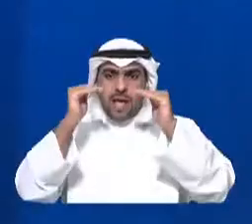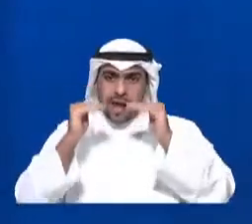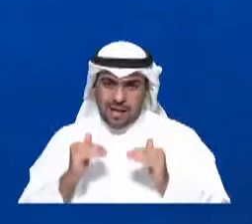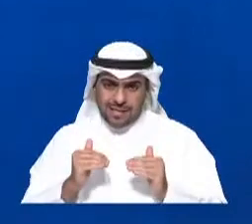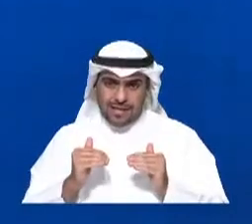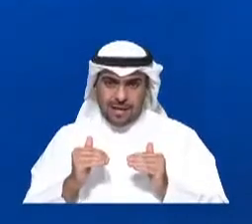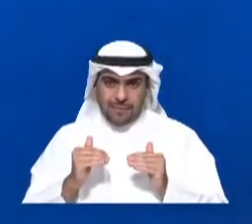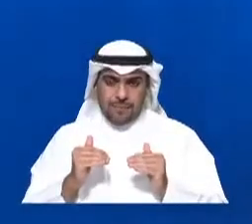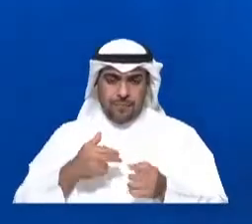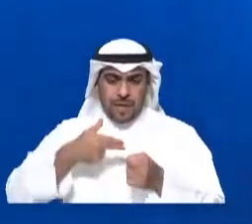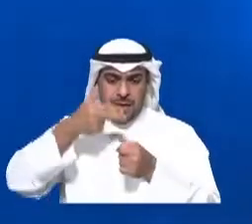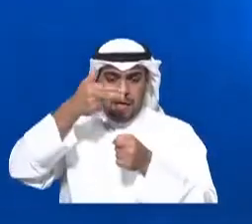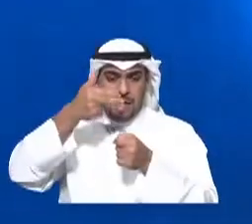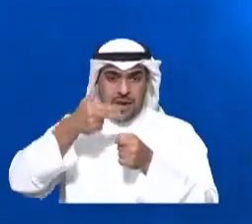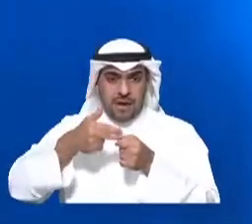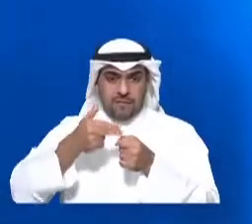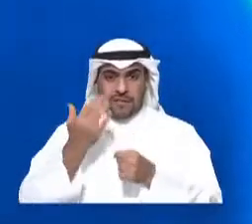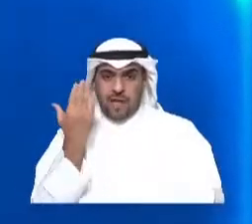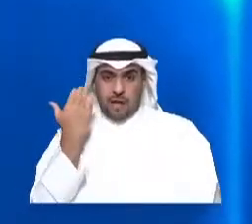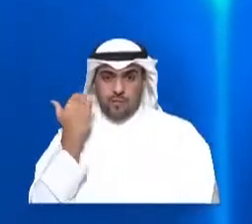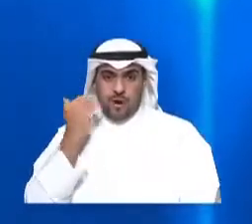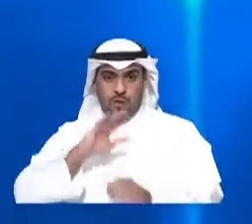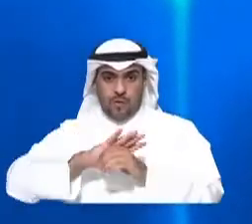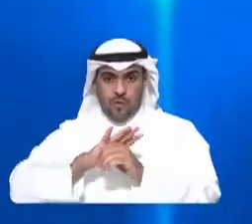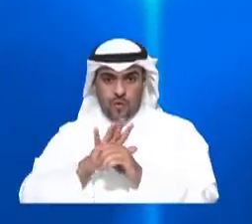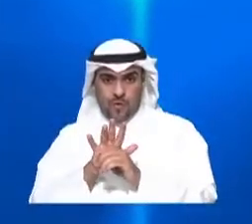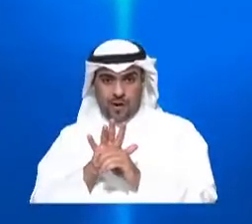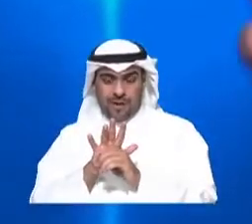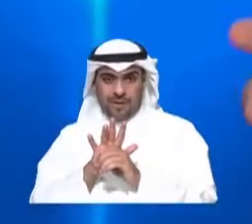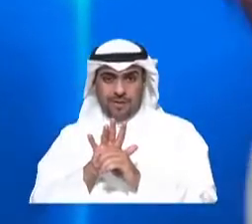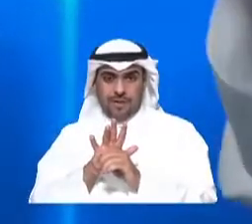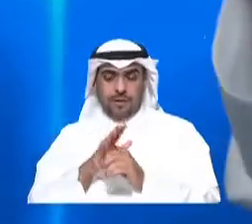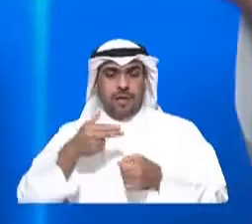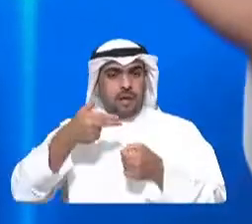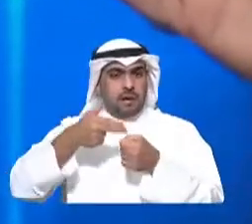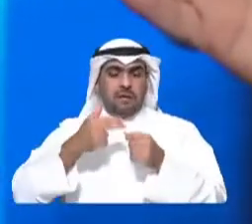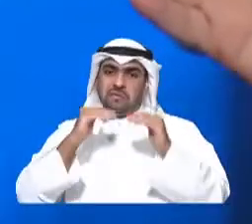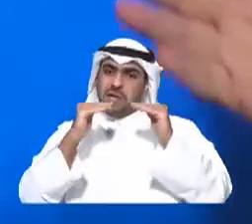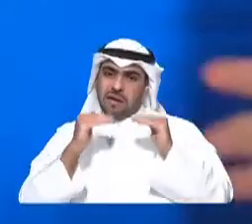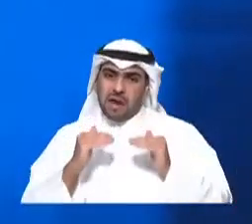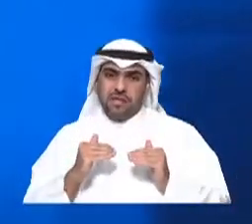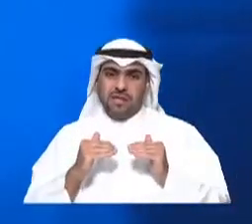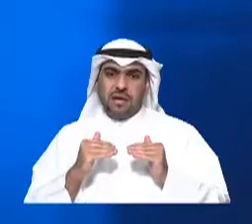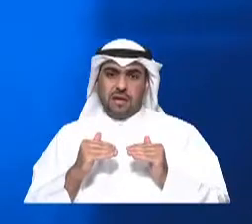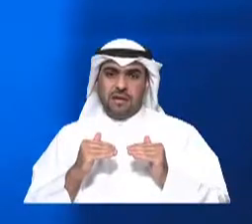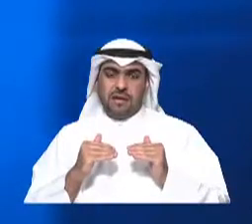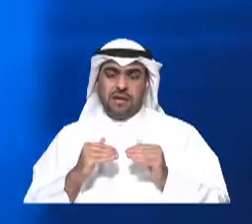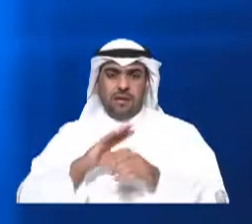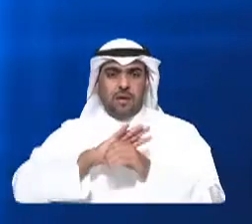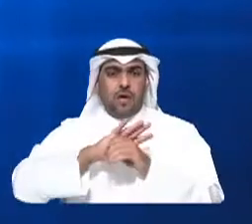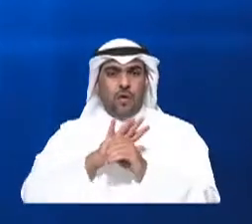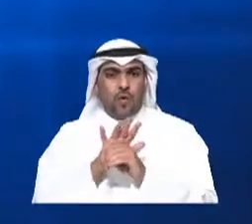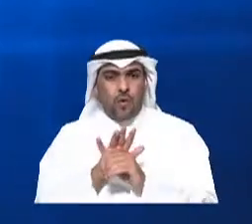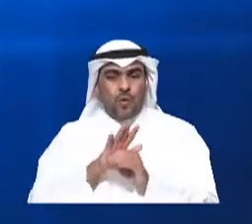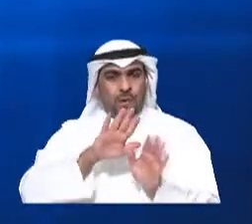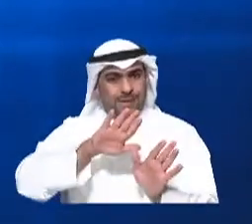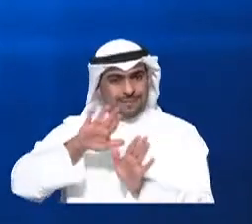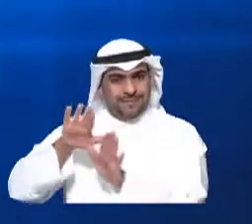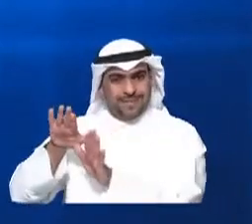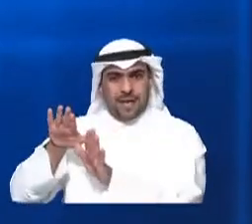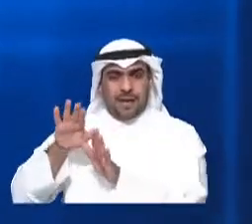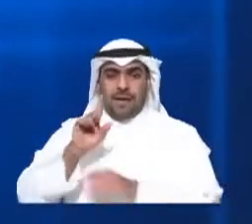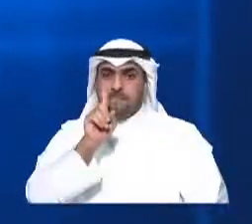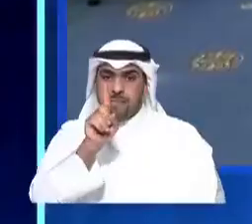صحيح. تداعيات الاقتصادية كانت كبيرة جدا، وليس المرضين توفاهم الله يرحمهم. نعم. ولكن تداعيات